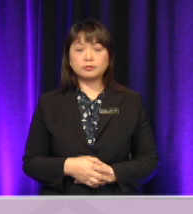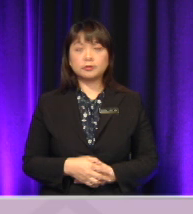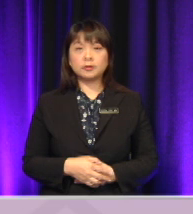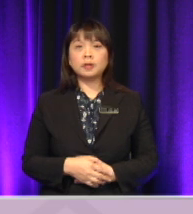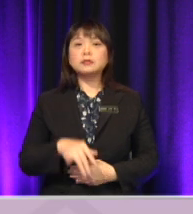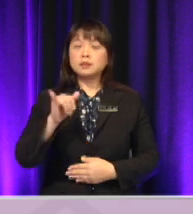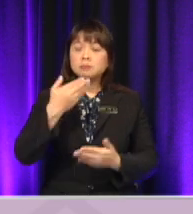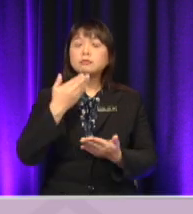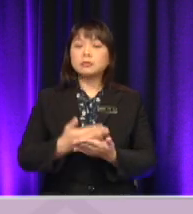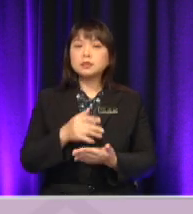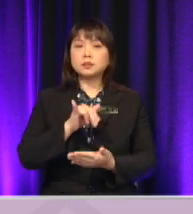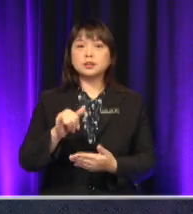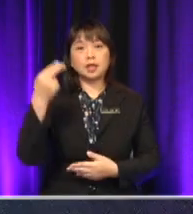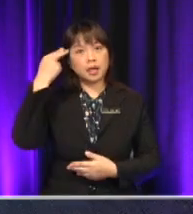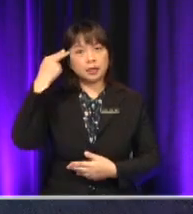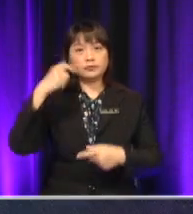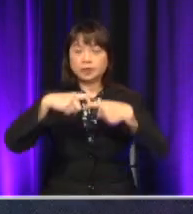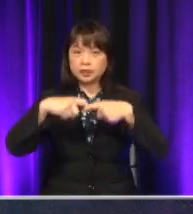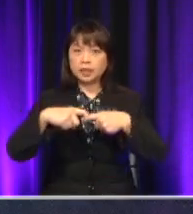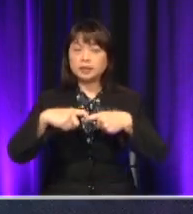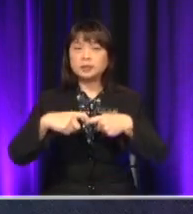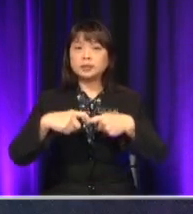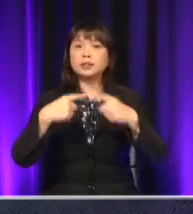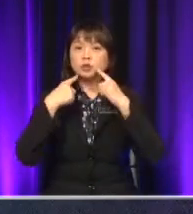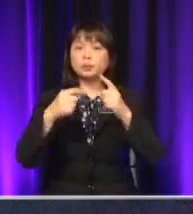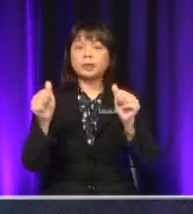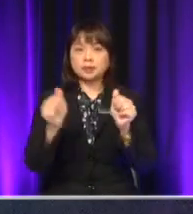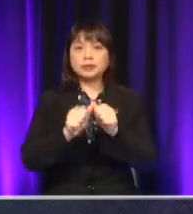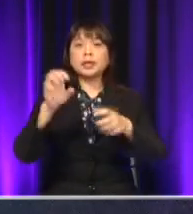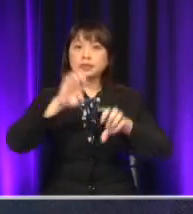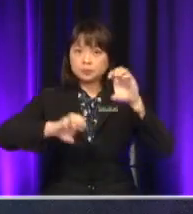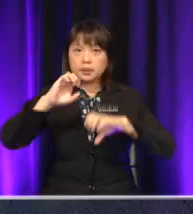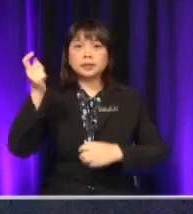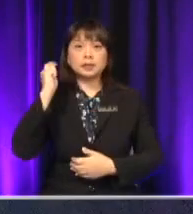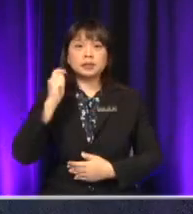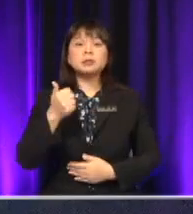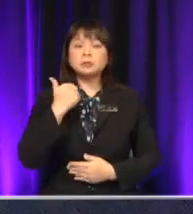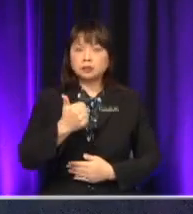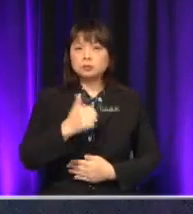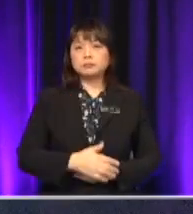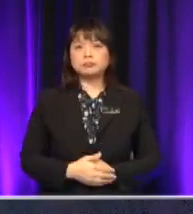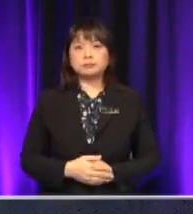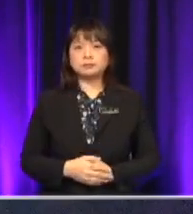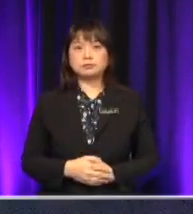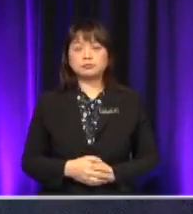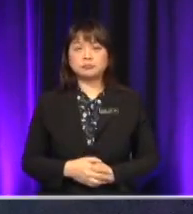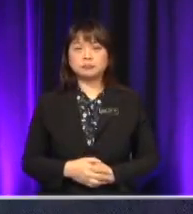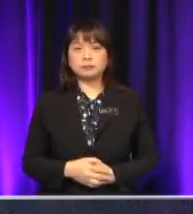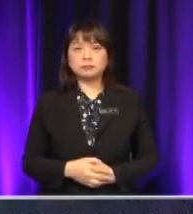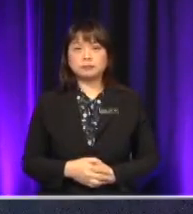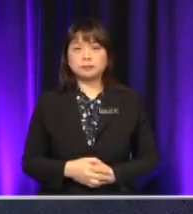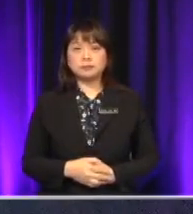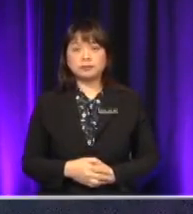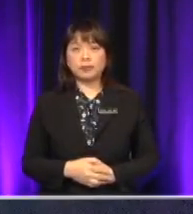eksperimen. Itu yang paling terbaik. Jadi cikgu nak bagi 3 untuk jawapan Hanif. 3 coklat lagi. 2 ni ekstra adalah untuk sebab